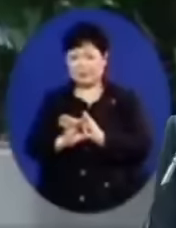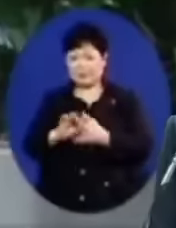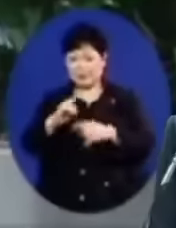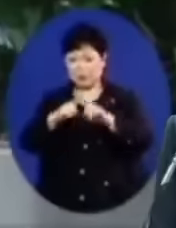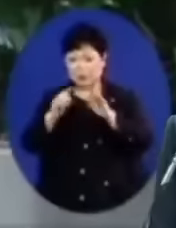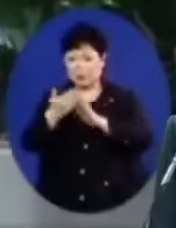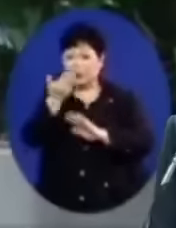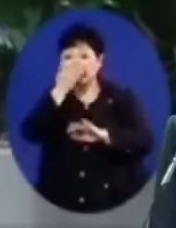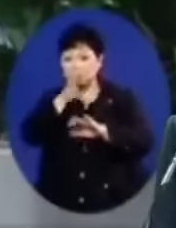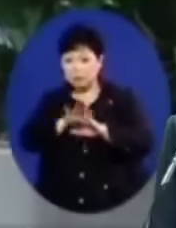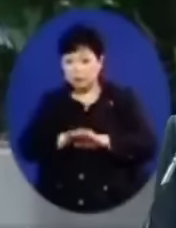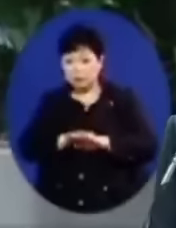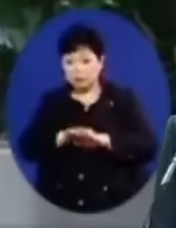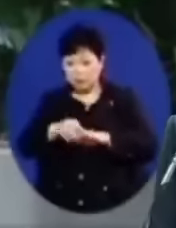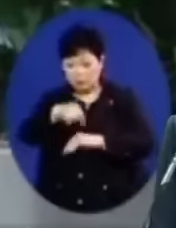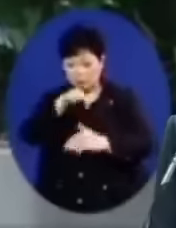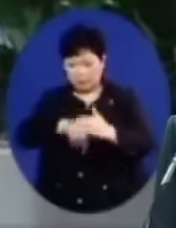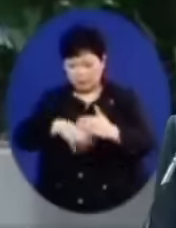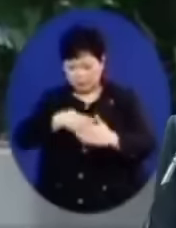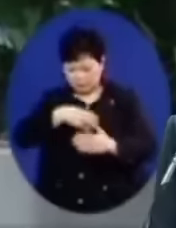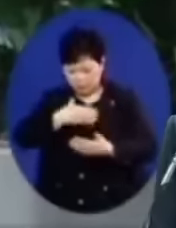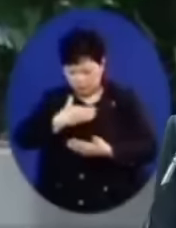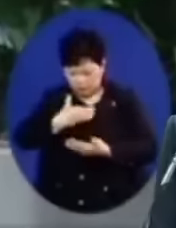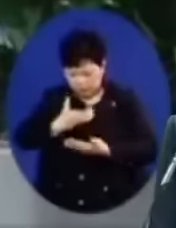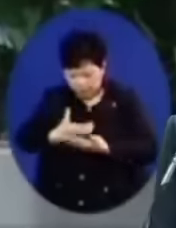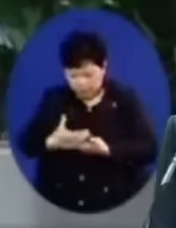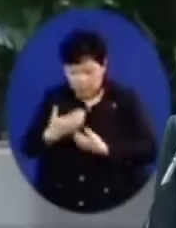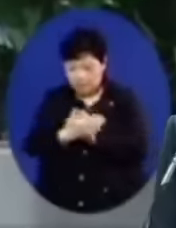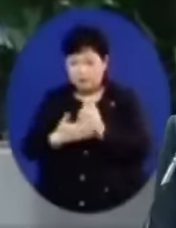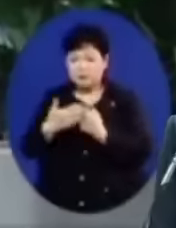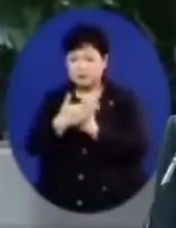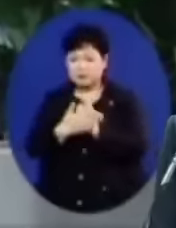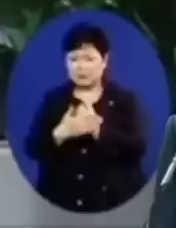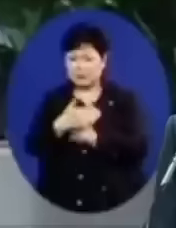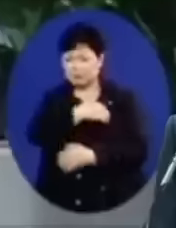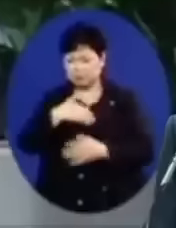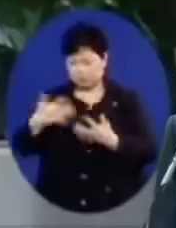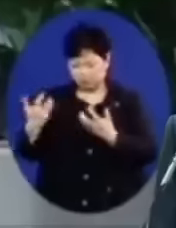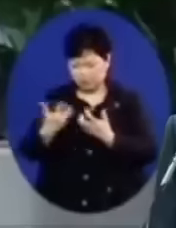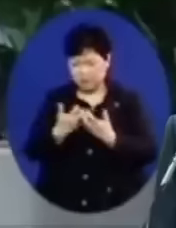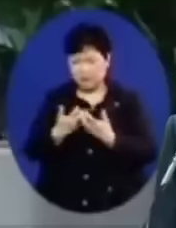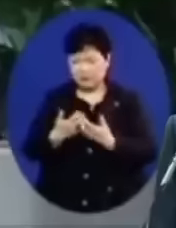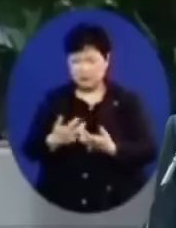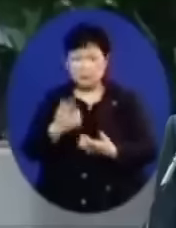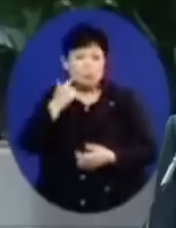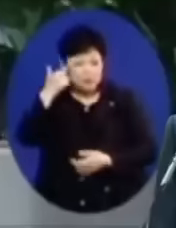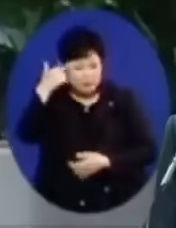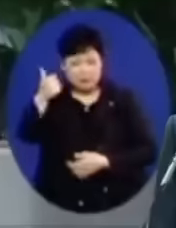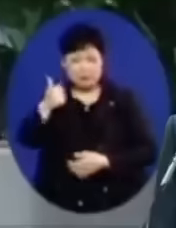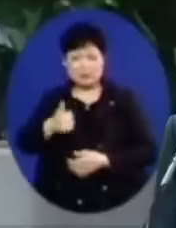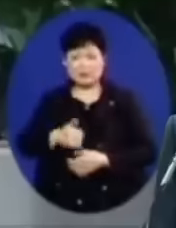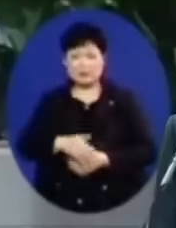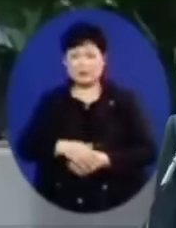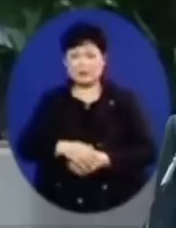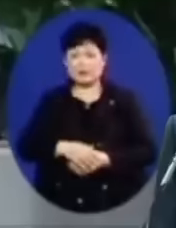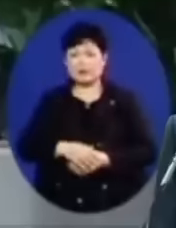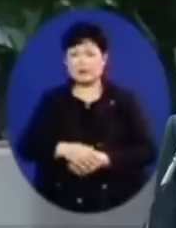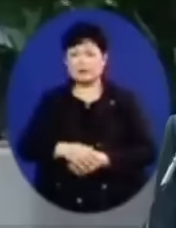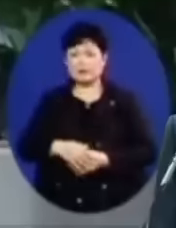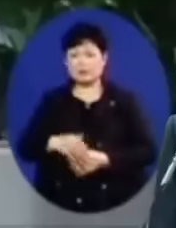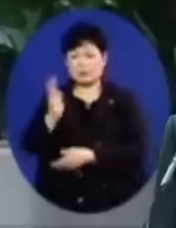교인들이 마음에 감동이 오고 은혜가 다가오는 것입니다. 그 목사님이 어집지 않은 설교를